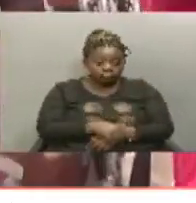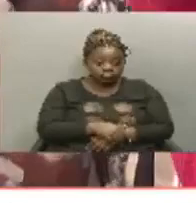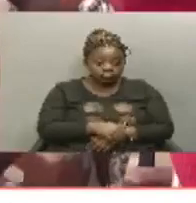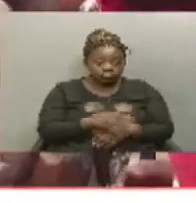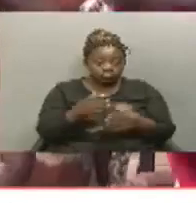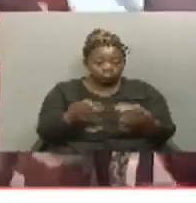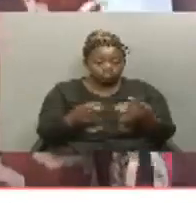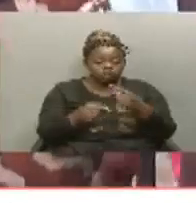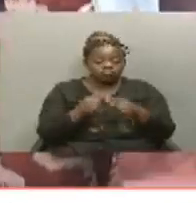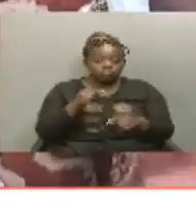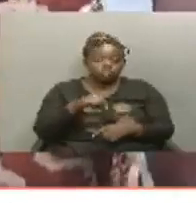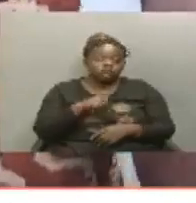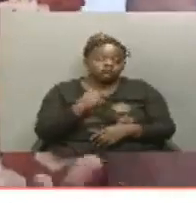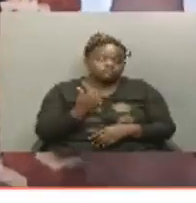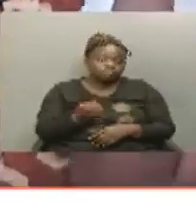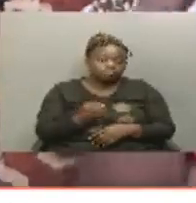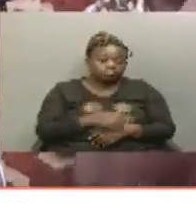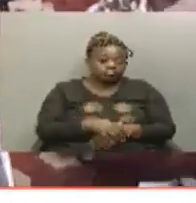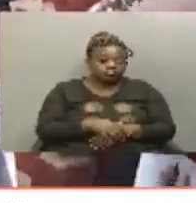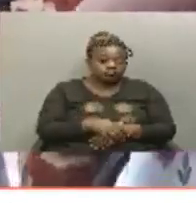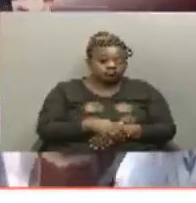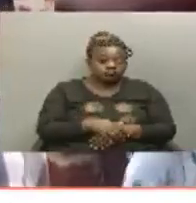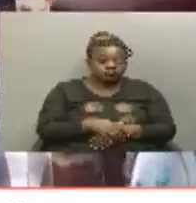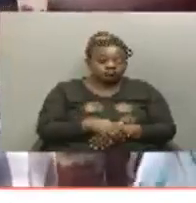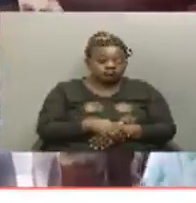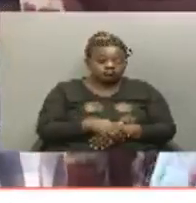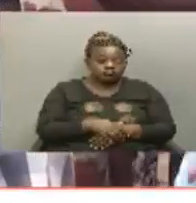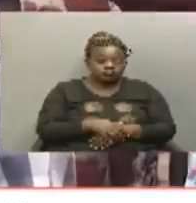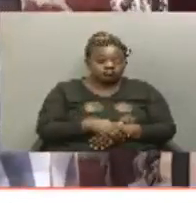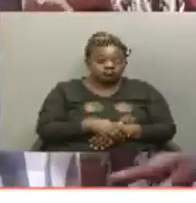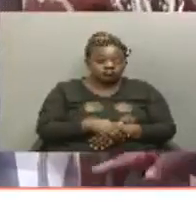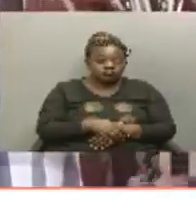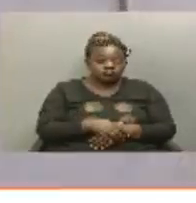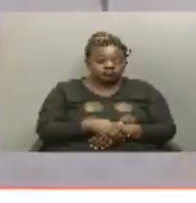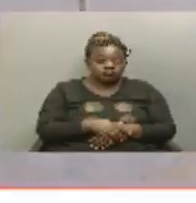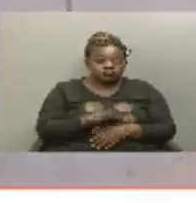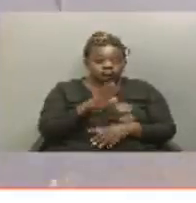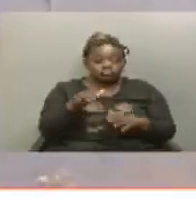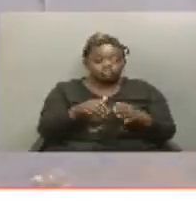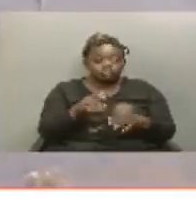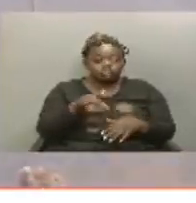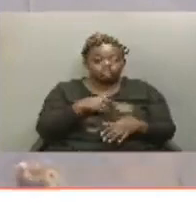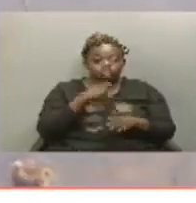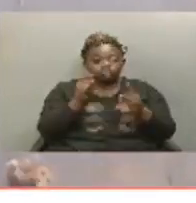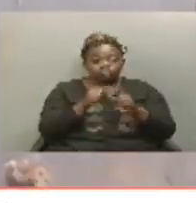mu budde bali wano baganda ne ogendawo bonna bangi olwazi.